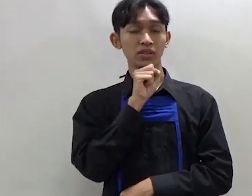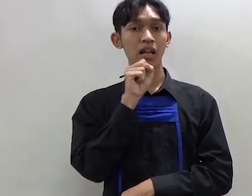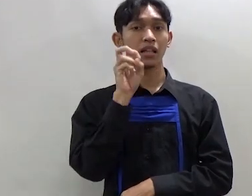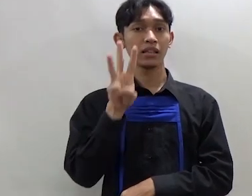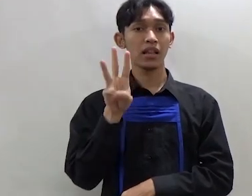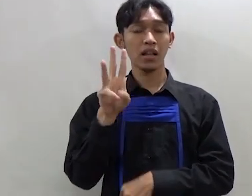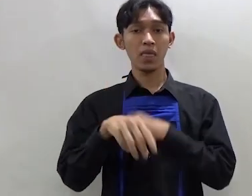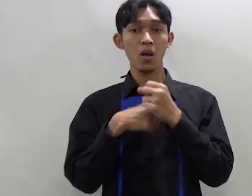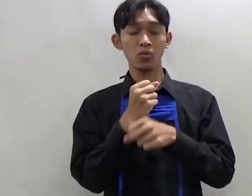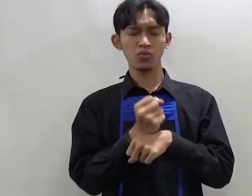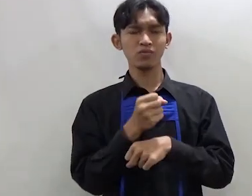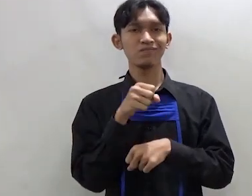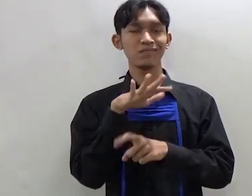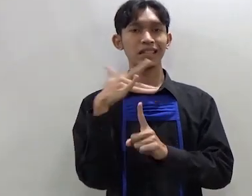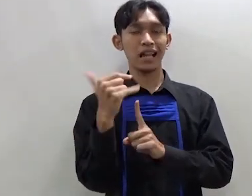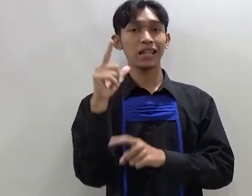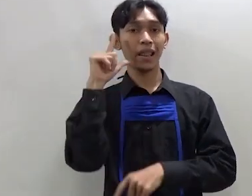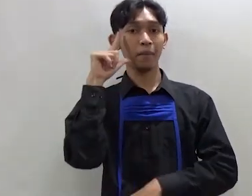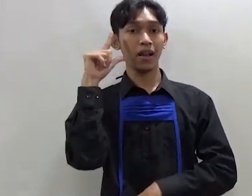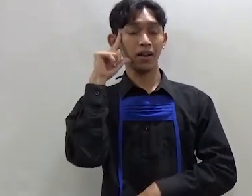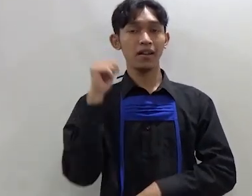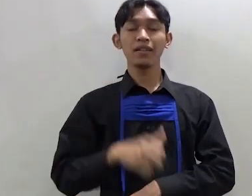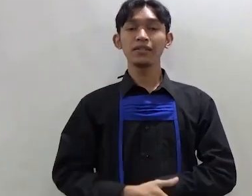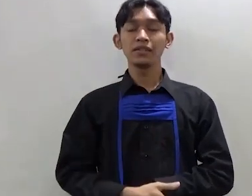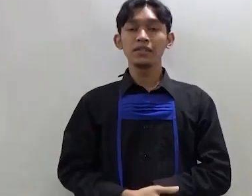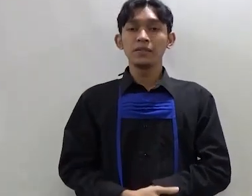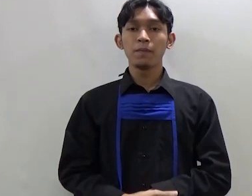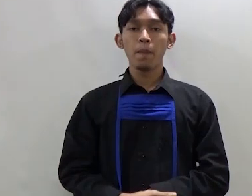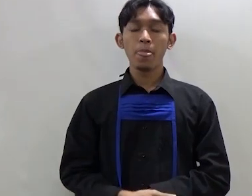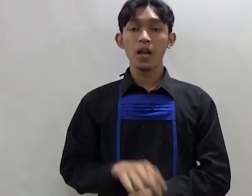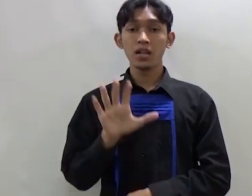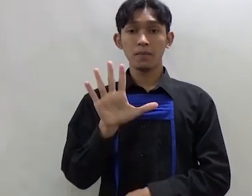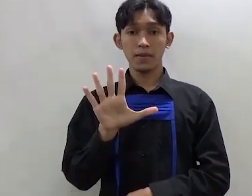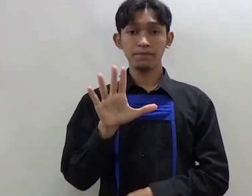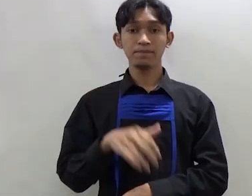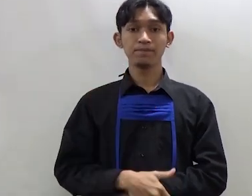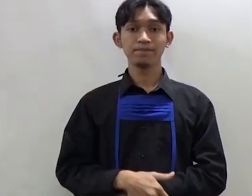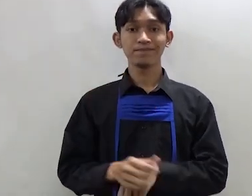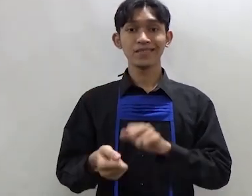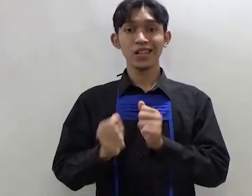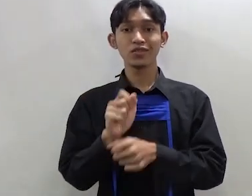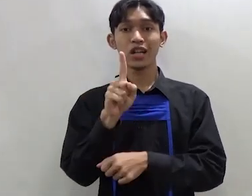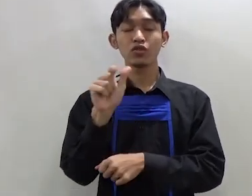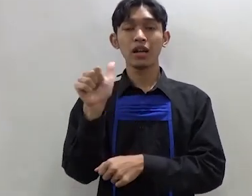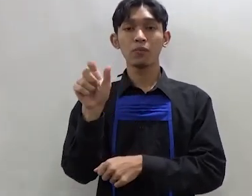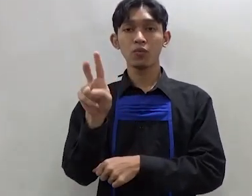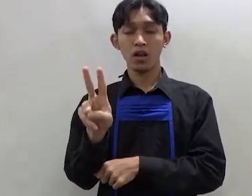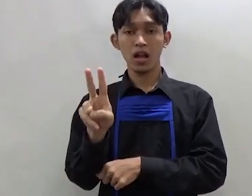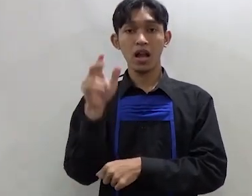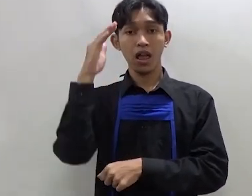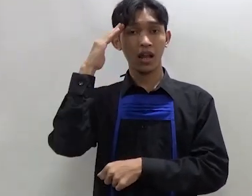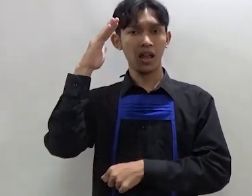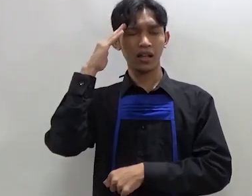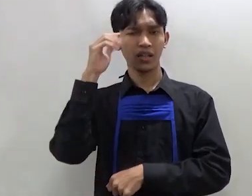warga Gunung Kidul, ini belum swab, dan perempuan 62 tahun warga